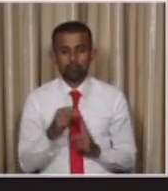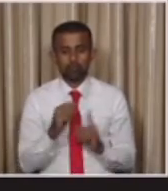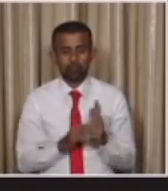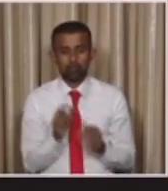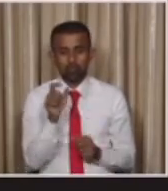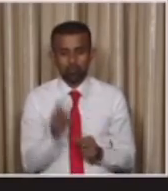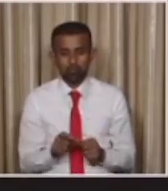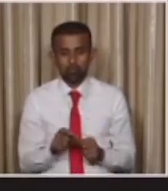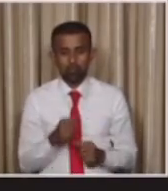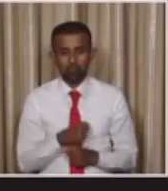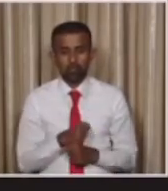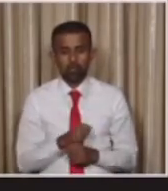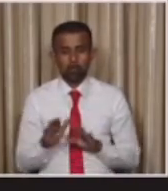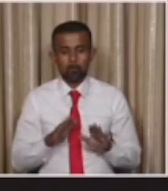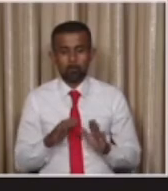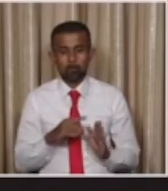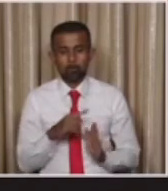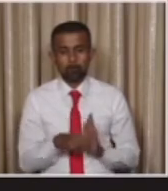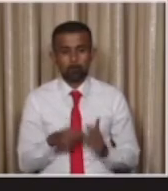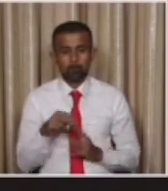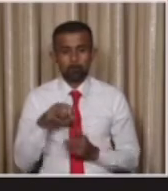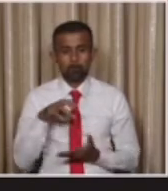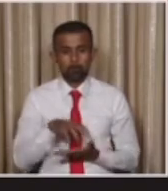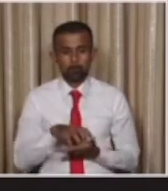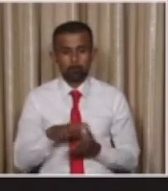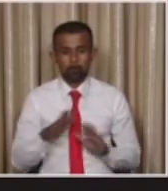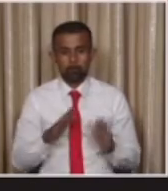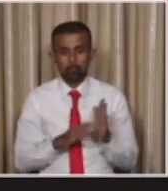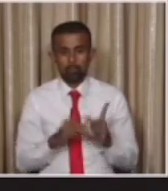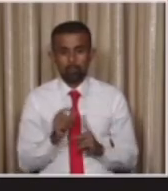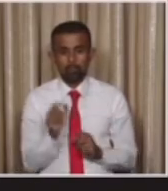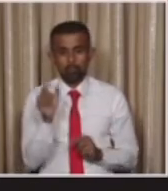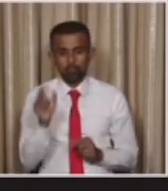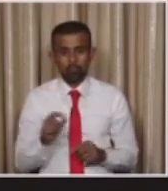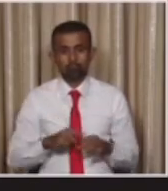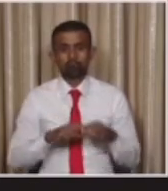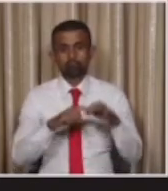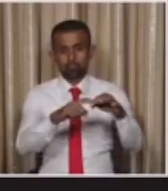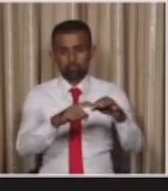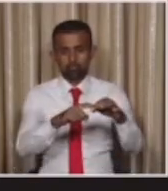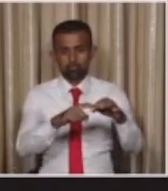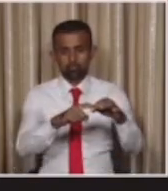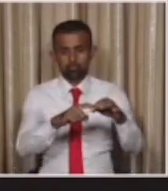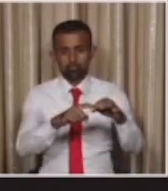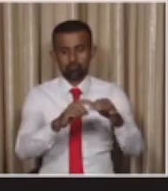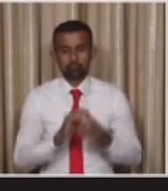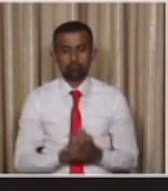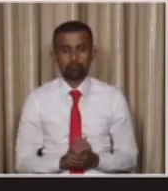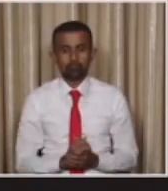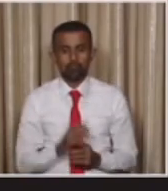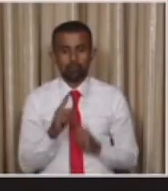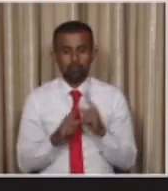අග්‍රාමාත්‍යතුමා සහ රාජ්‍ය පරිපාලන සදේශ කටයුතු පළාත් සභා හා පළාත් පාලන අමාත්‍යතුමාගෙන් මම ප්‍රශ්න අහනවා.